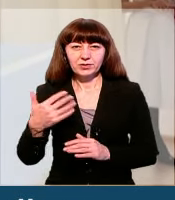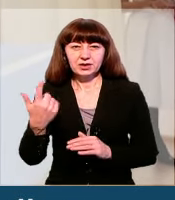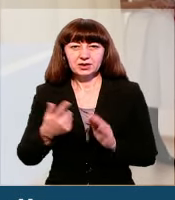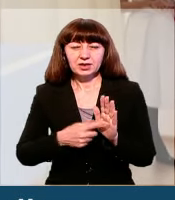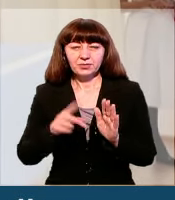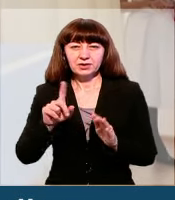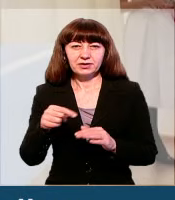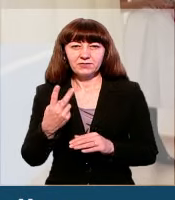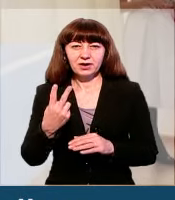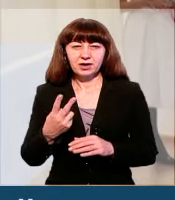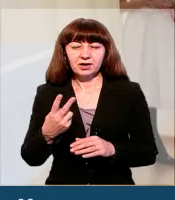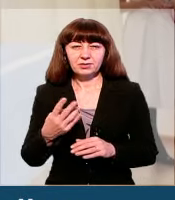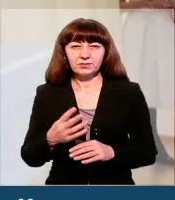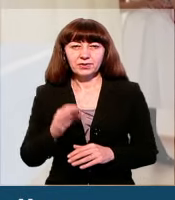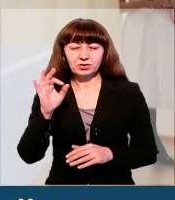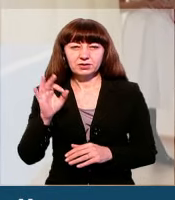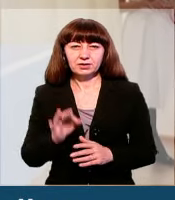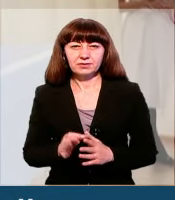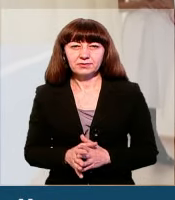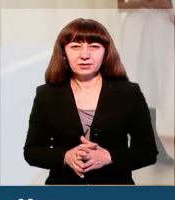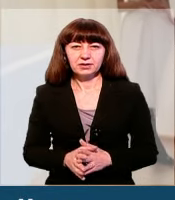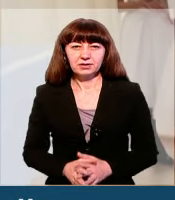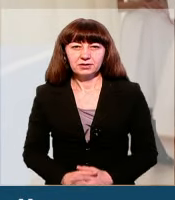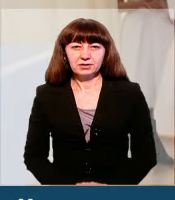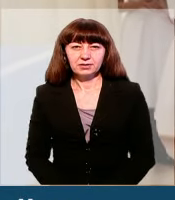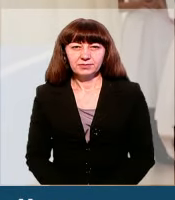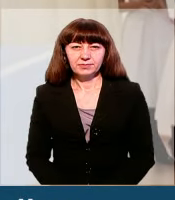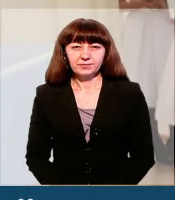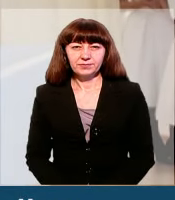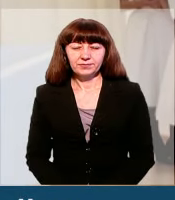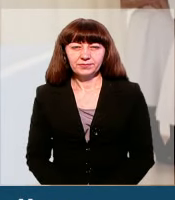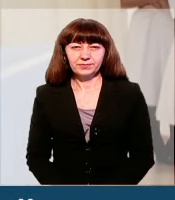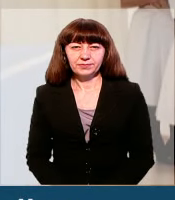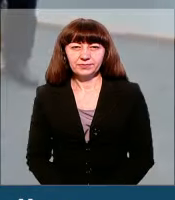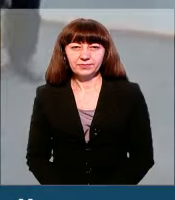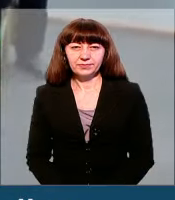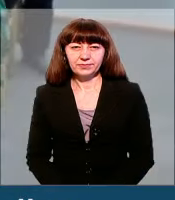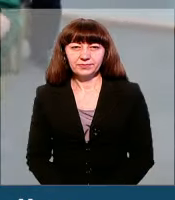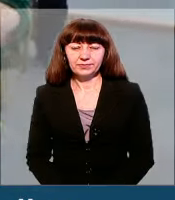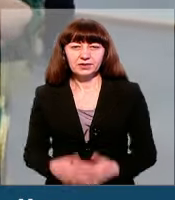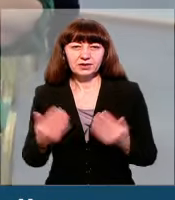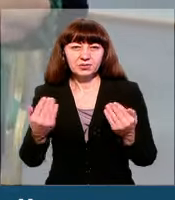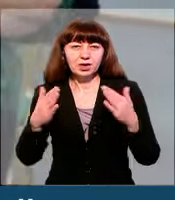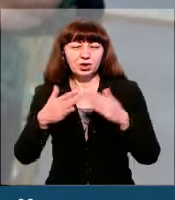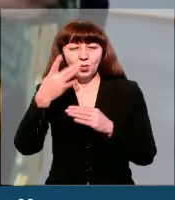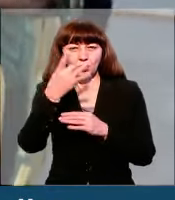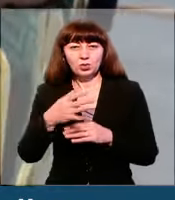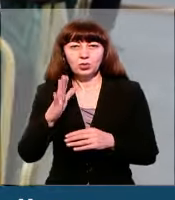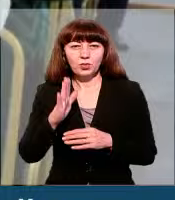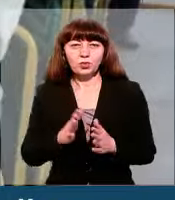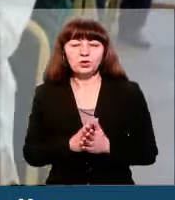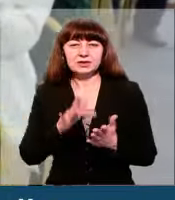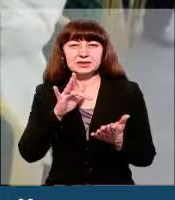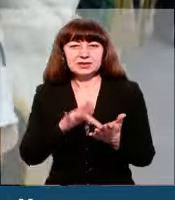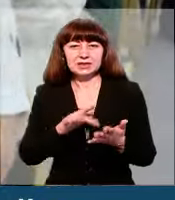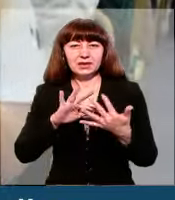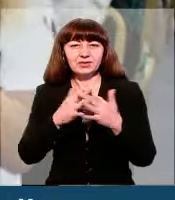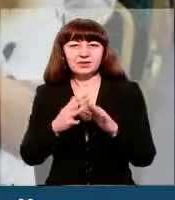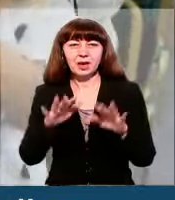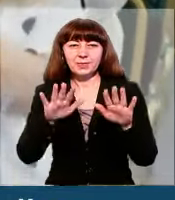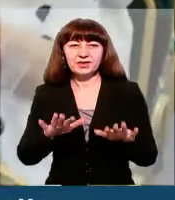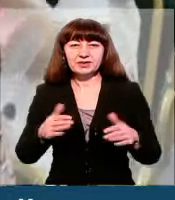57,2 или 90%. И работа в этом направлении сейчас продолжается. Теперь Дом культуры будет культурным центром села,